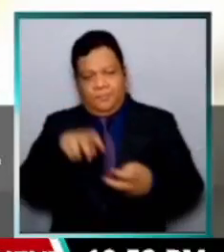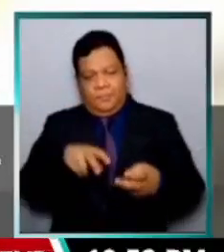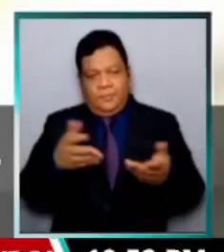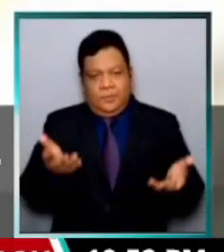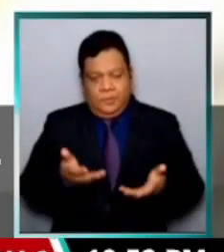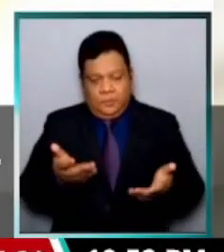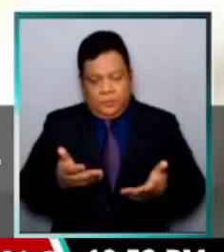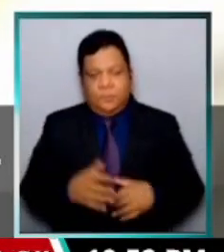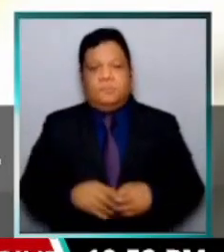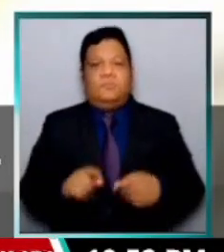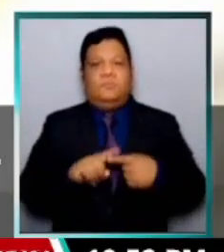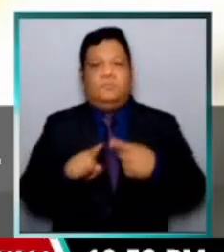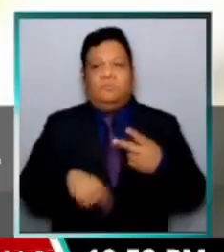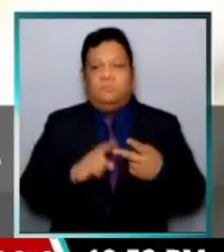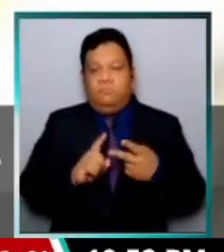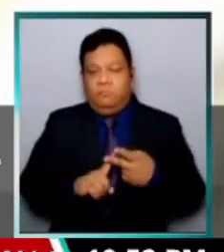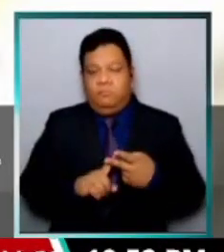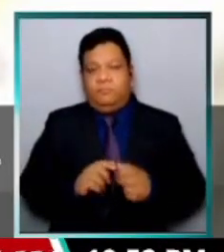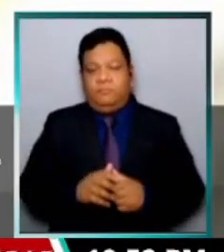Marimar,